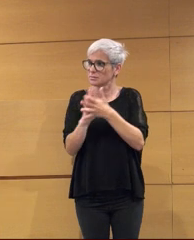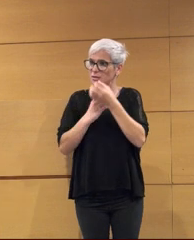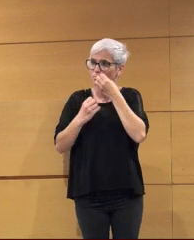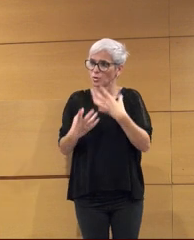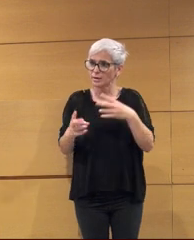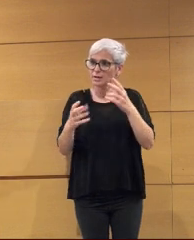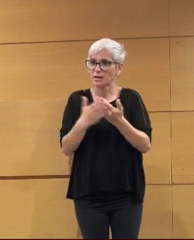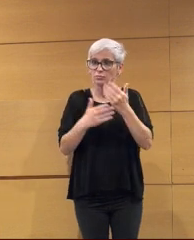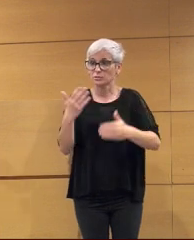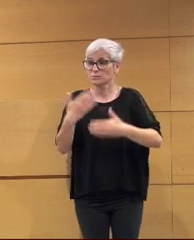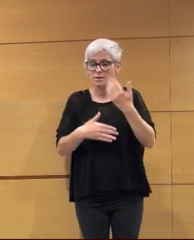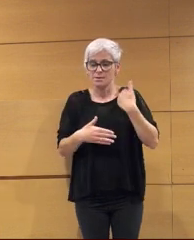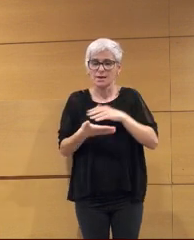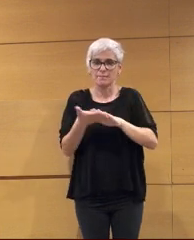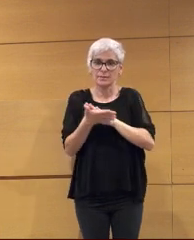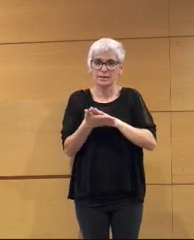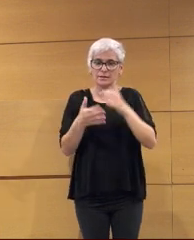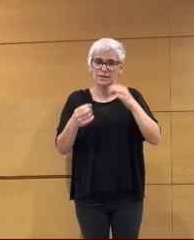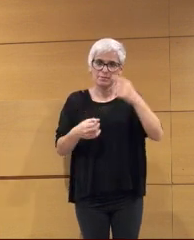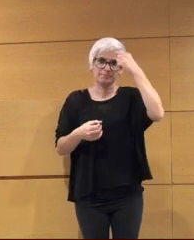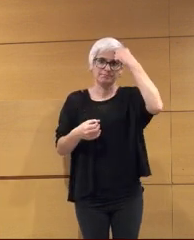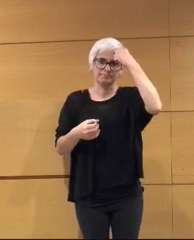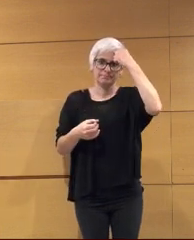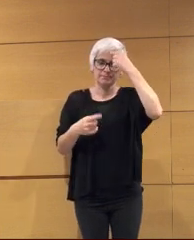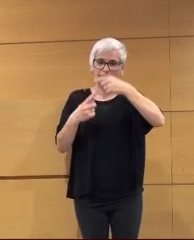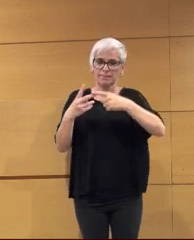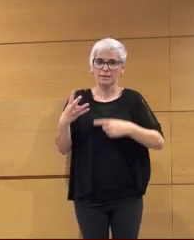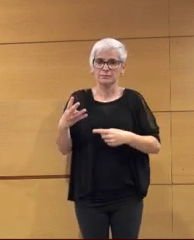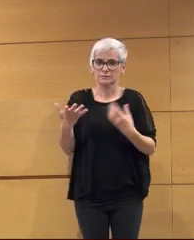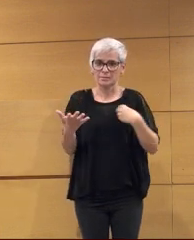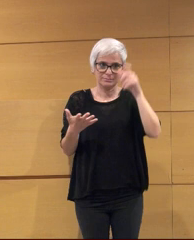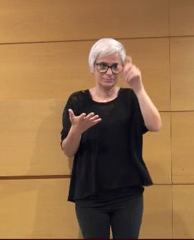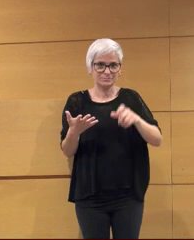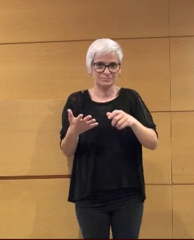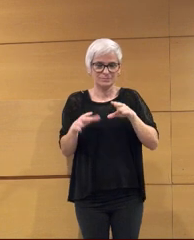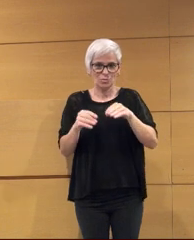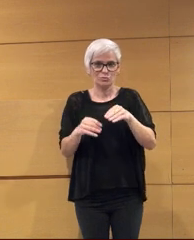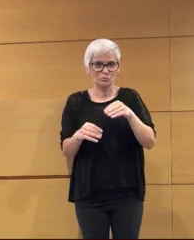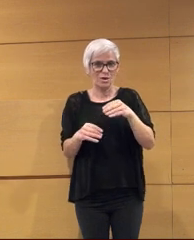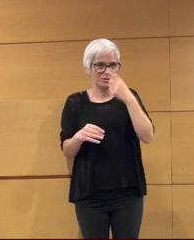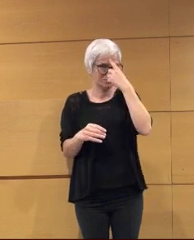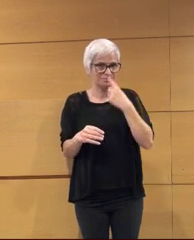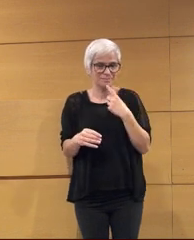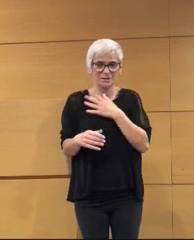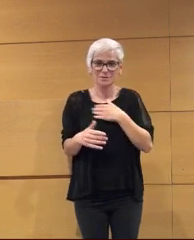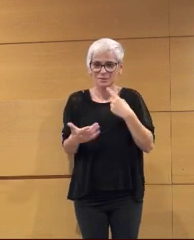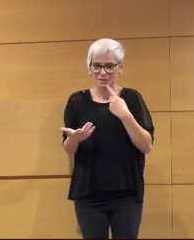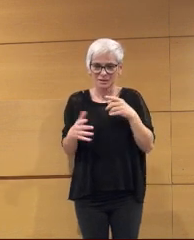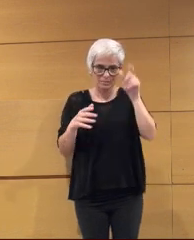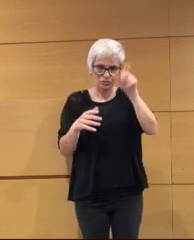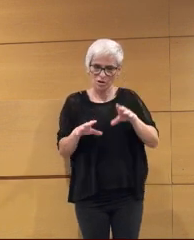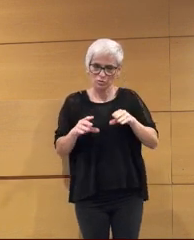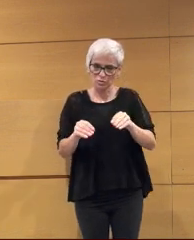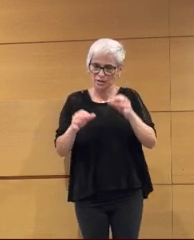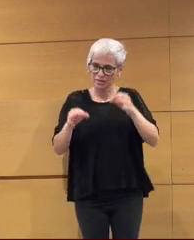la jornada, s'han de tenir en compte els requeriments, els requisits d'usuari. Per tant, l'usuari ha de poder, no?, a